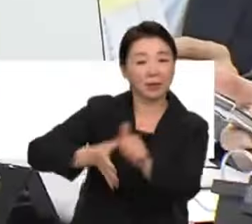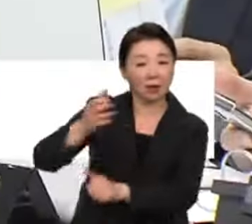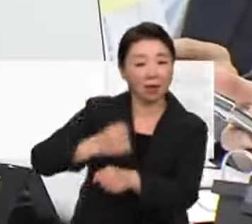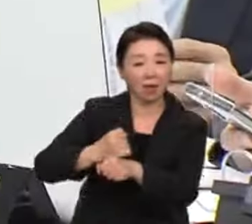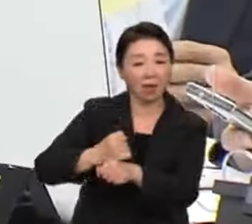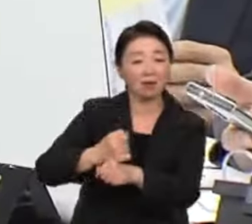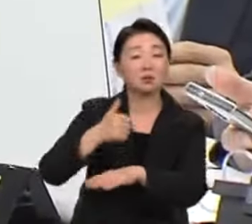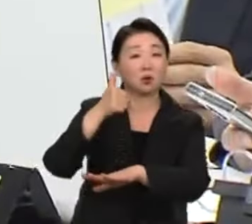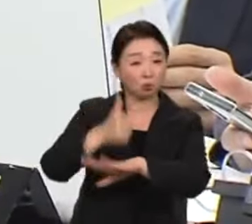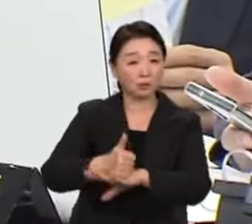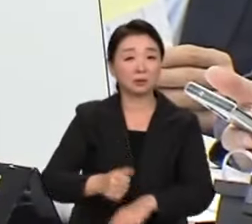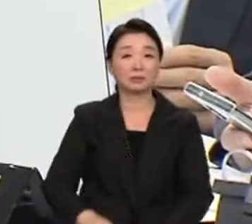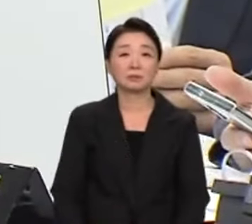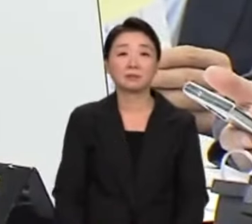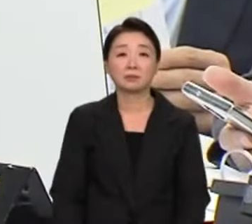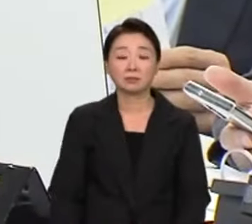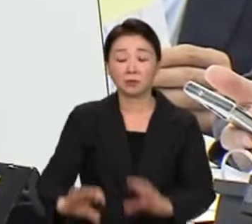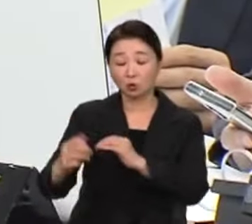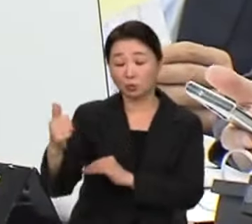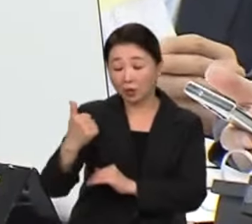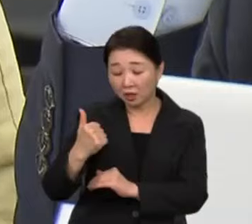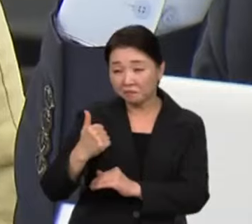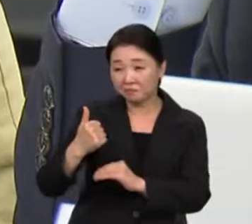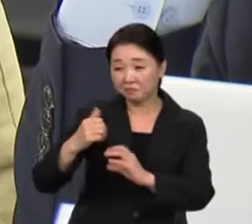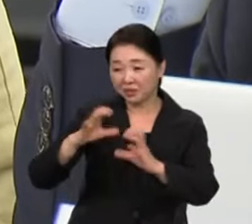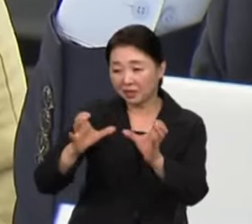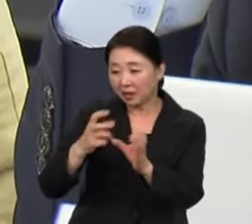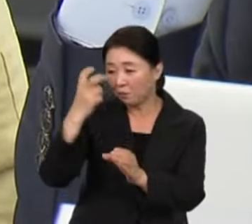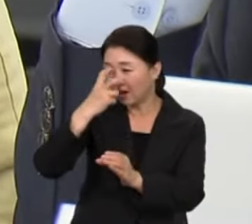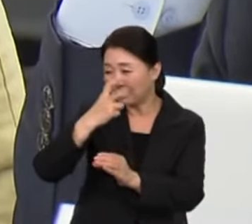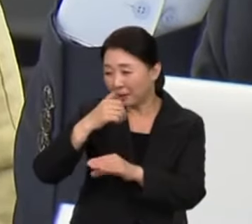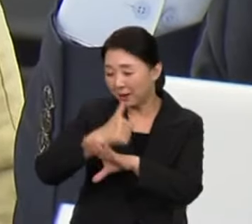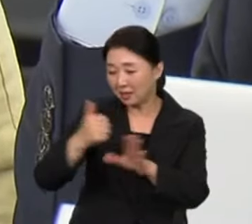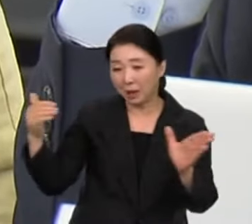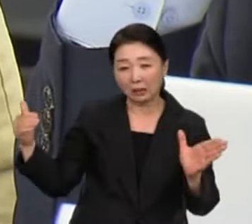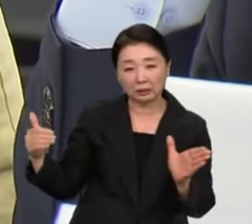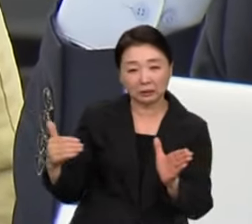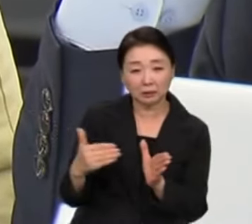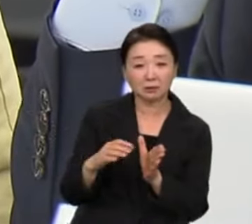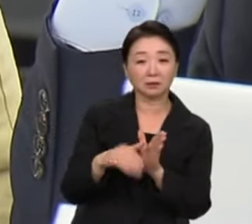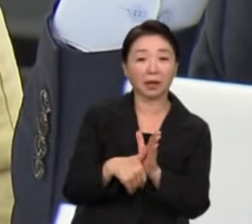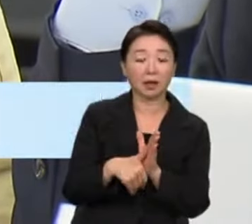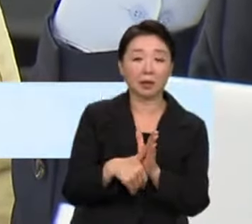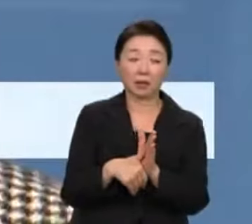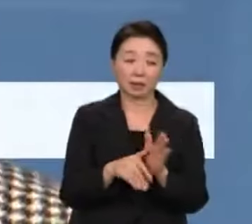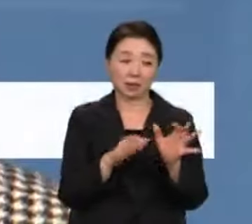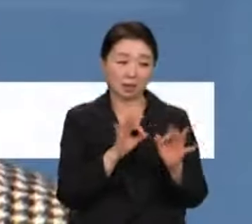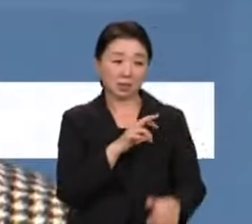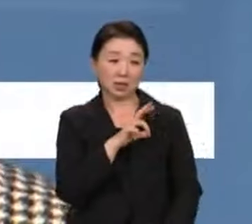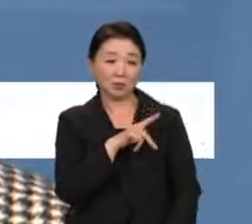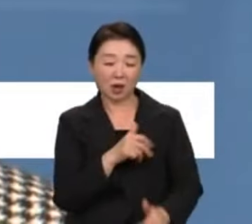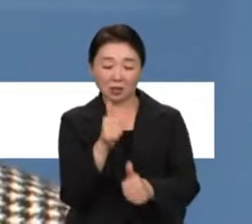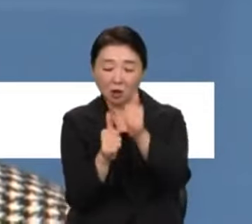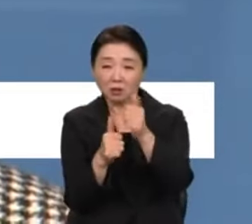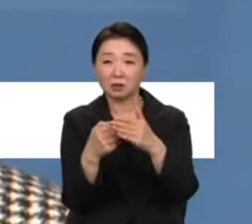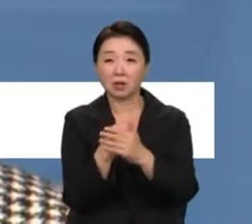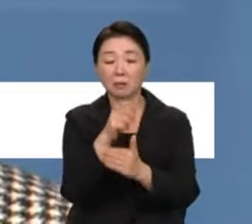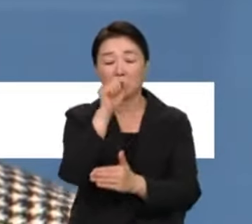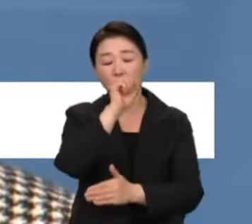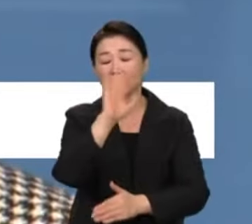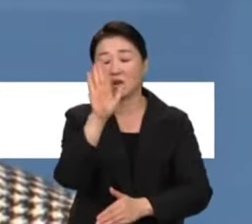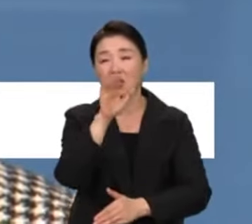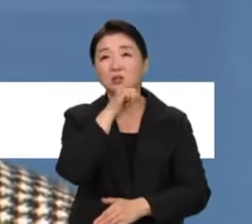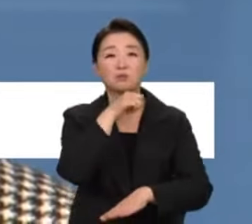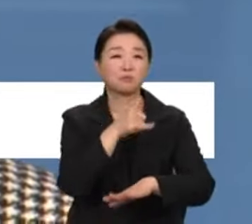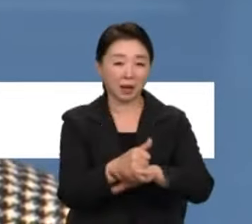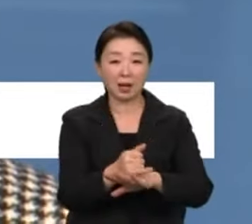그렇겠지 당시 국민의 힘 당무 감사가 거의 마무리되던 시기였는데 김전 의원이 경쟁 세력 때문에 좋지 않은 성적을 받은